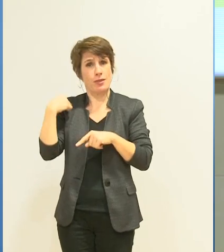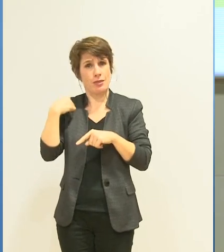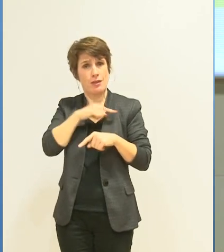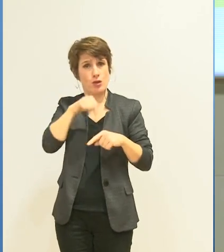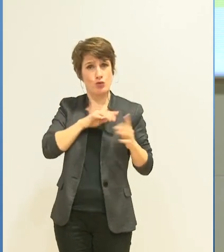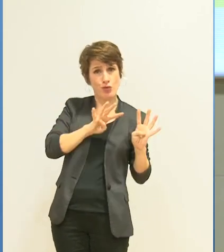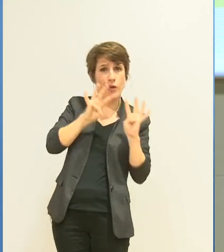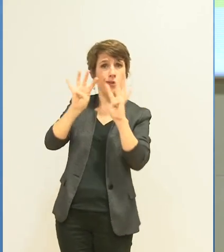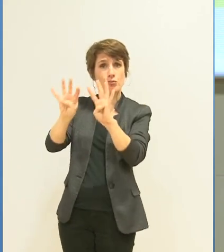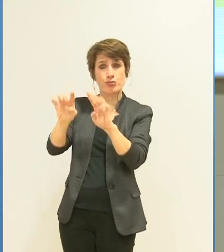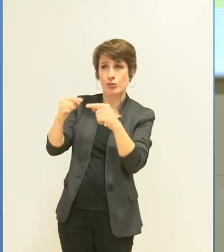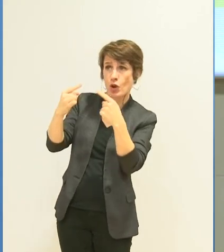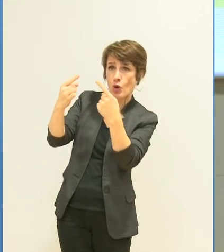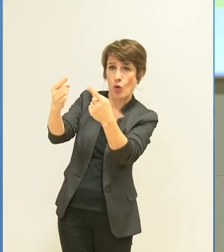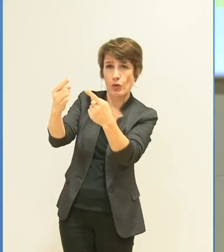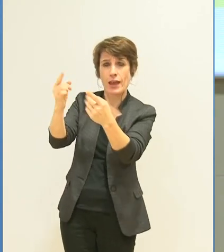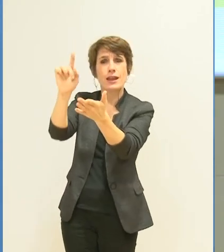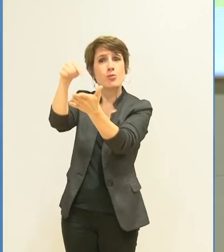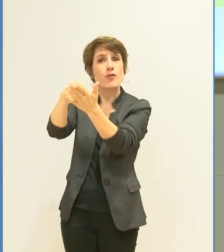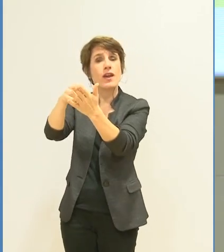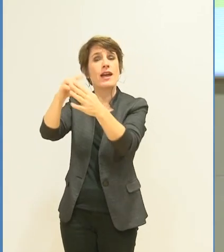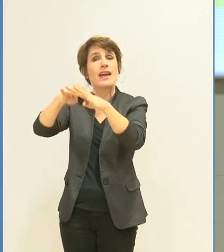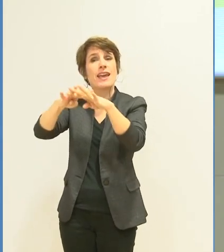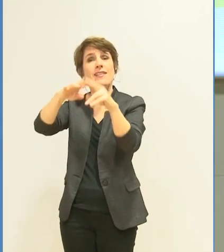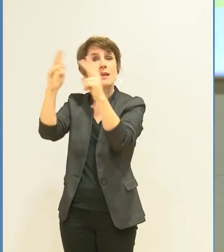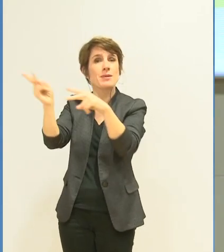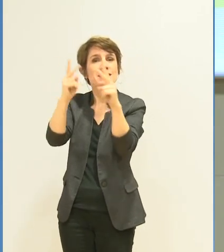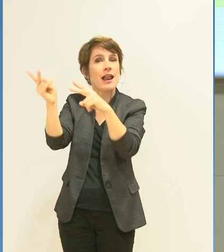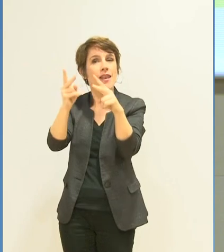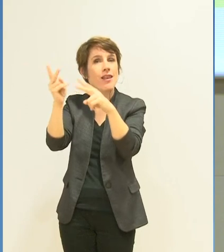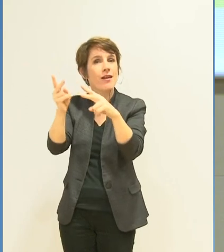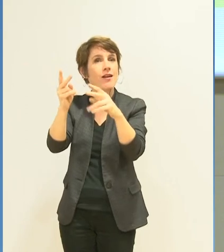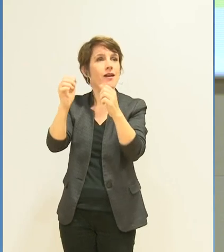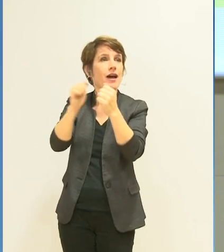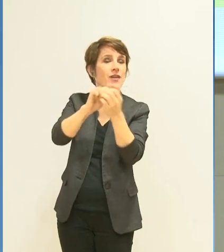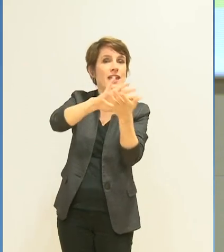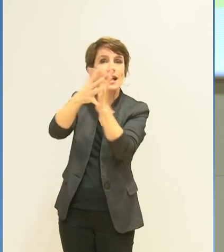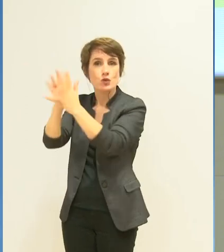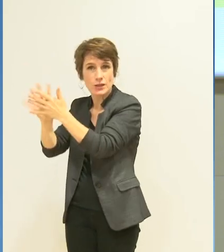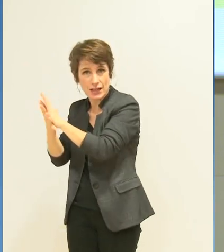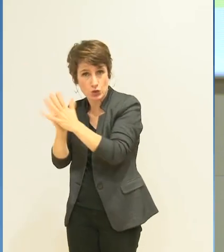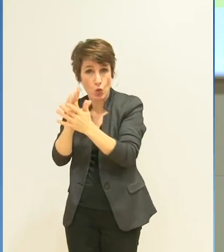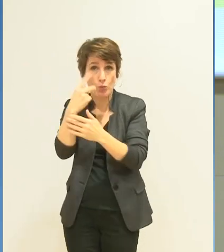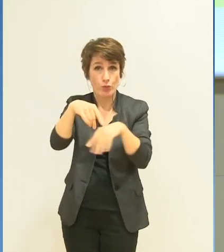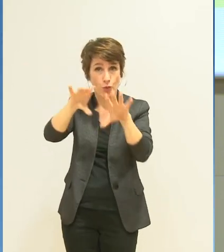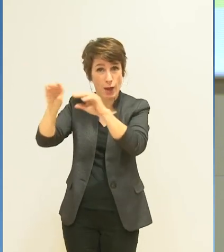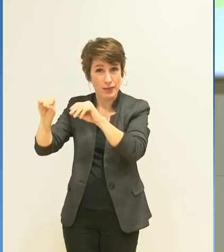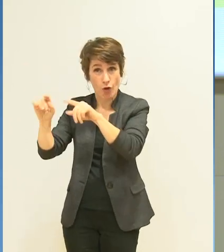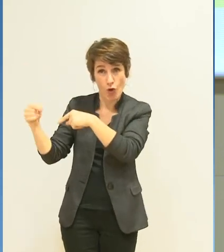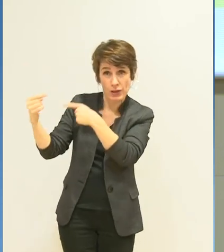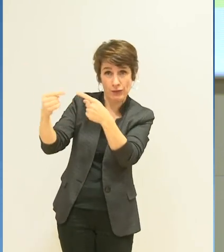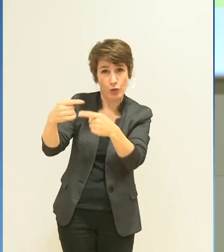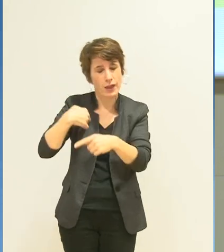émouvant à mistral avec les associations avec les habitants qui venaient se remémorer